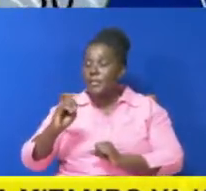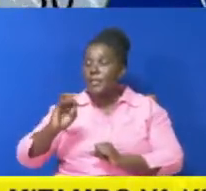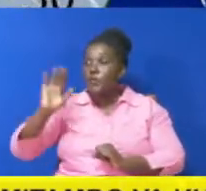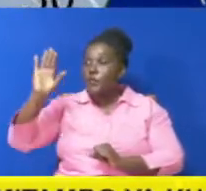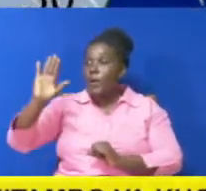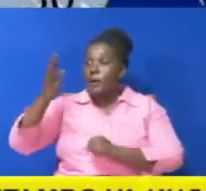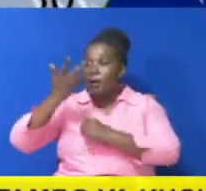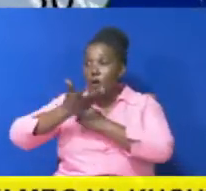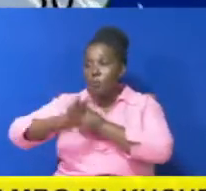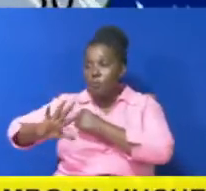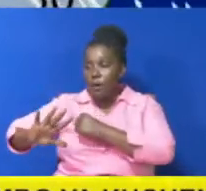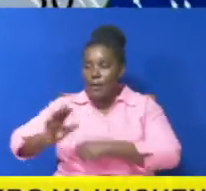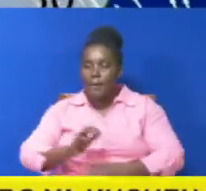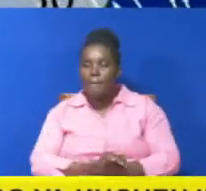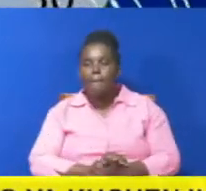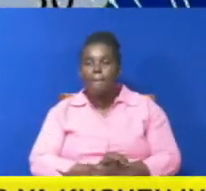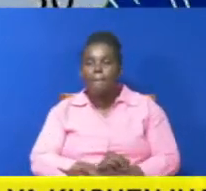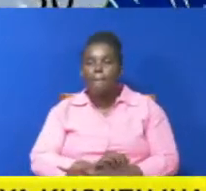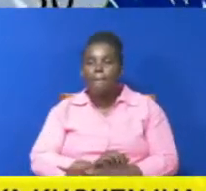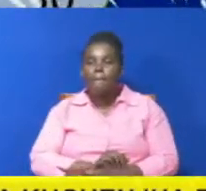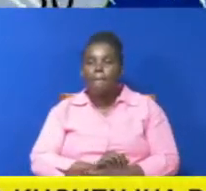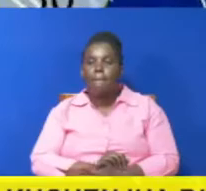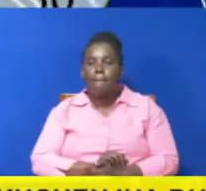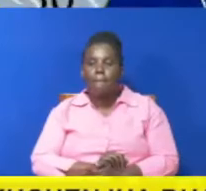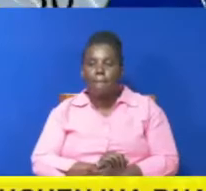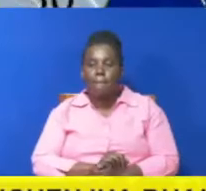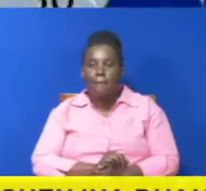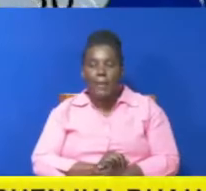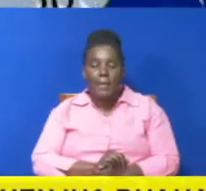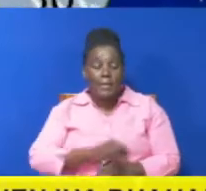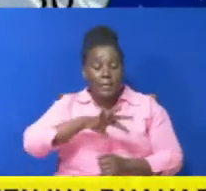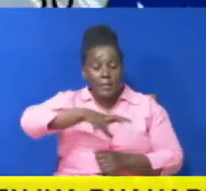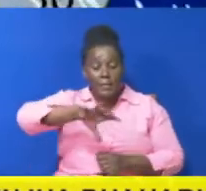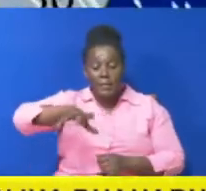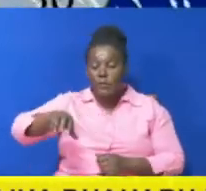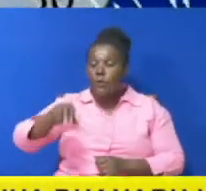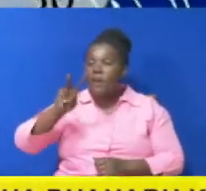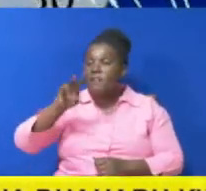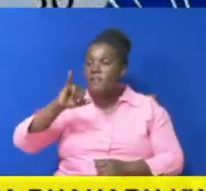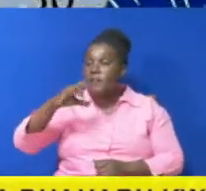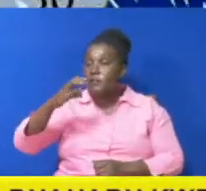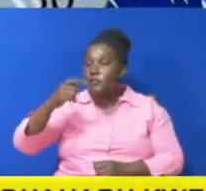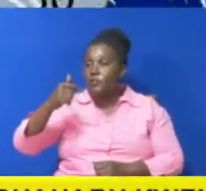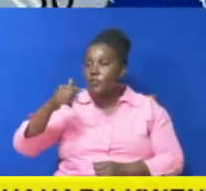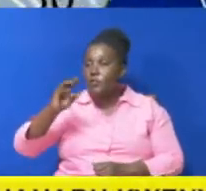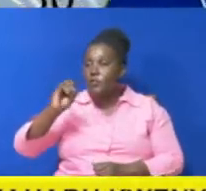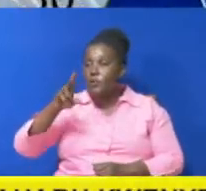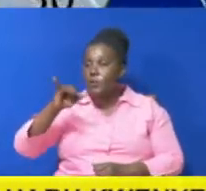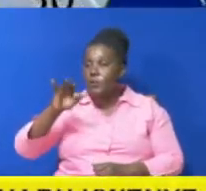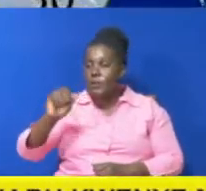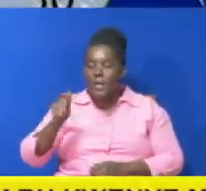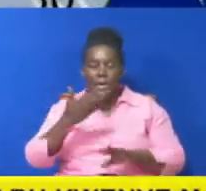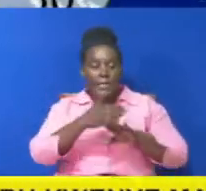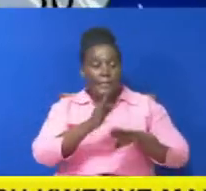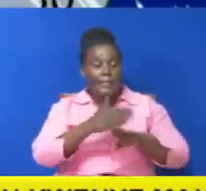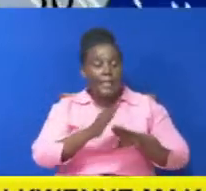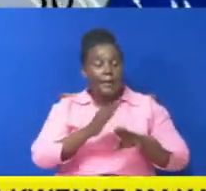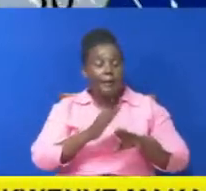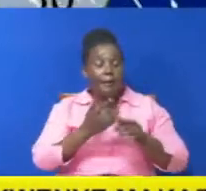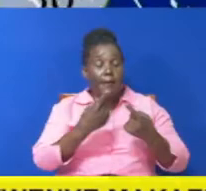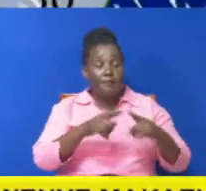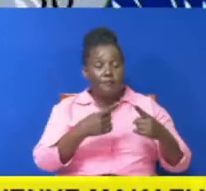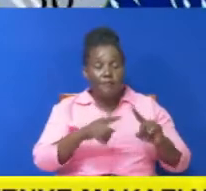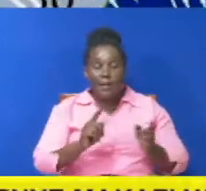hali ya bahari inatarajiwa kuwa na mawimbi makubwa kiasi. Kwa maeneo ya Ziwa Victoria, Ziwa Tanganyika pamoja na Ziwa Nyasa, upepo pia